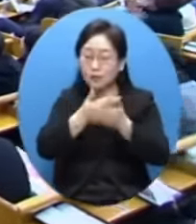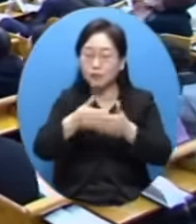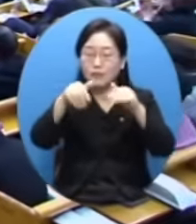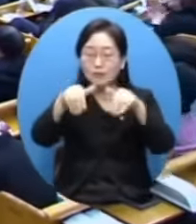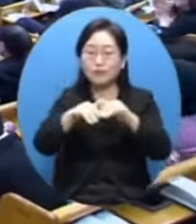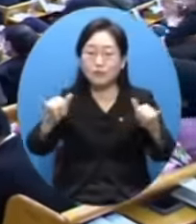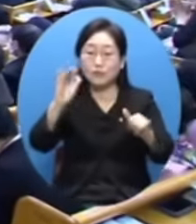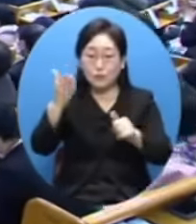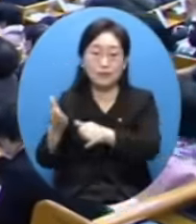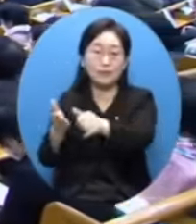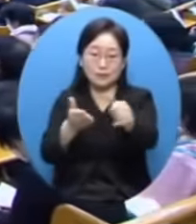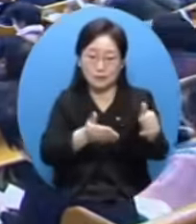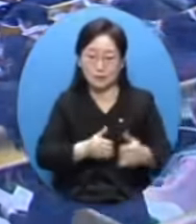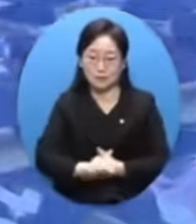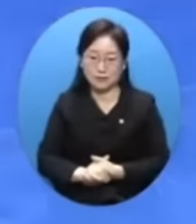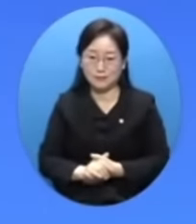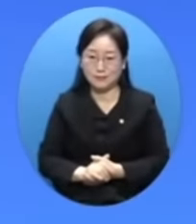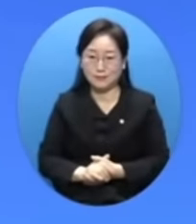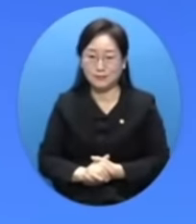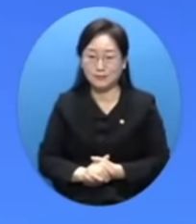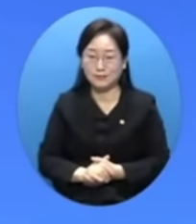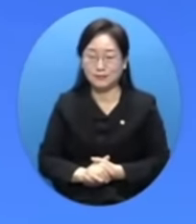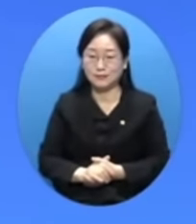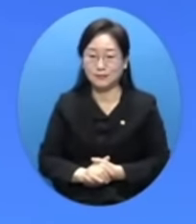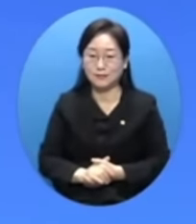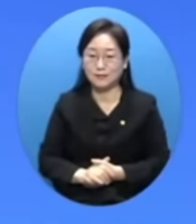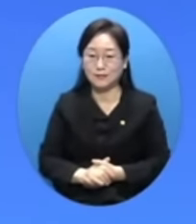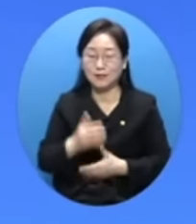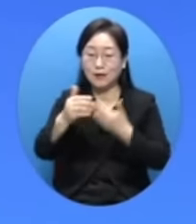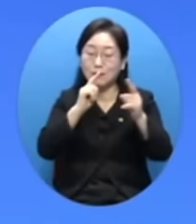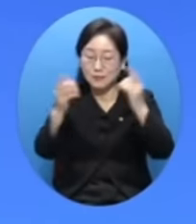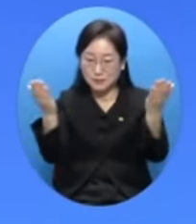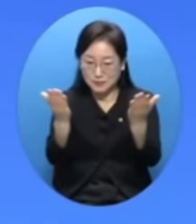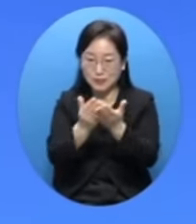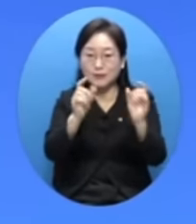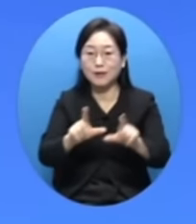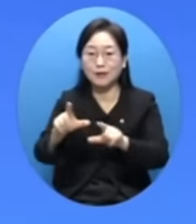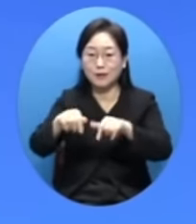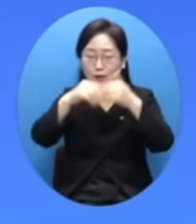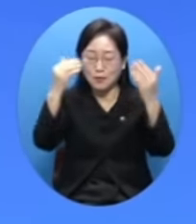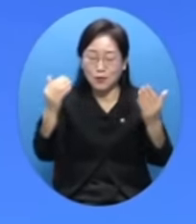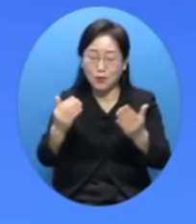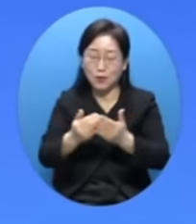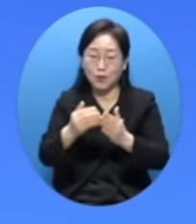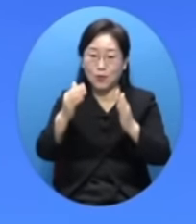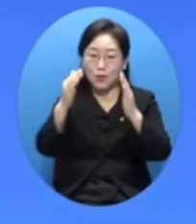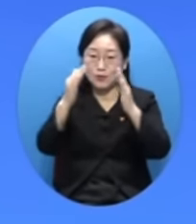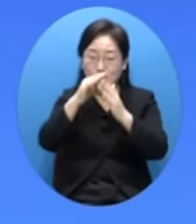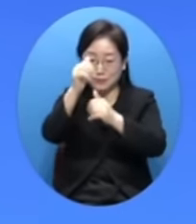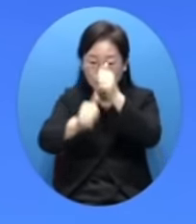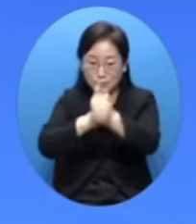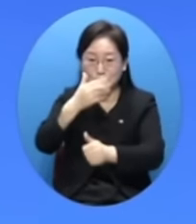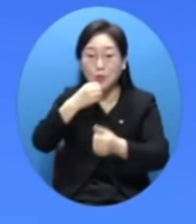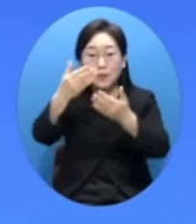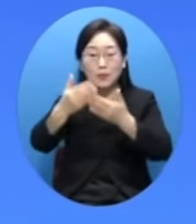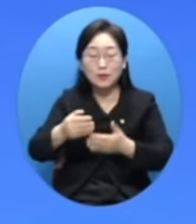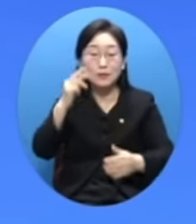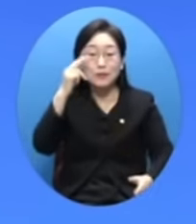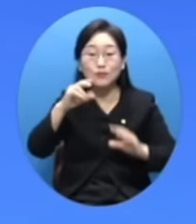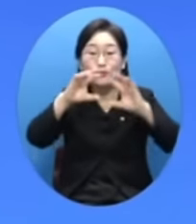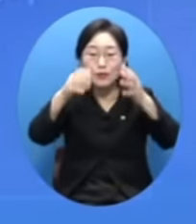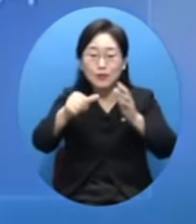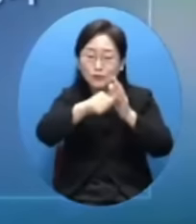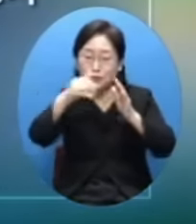되시기 바랍니다 말씀대로 살면서 온 가문이 복을 받은 미국의